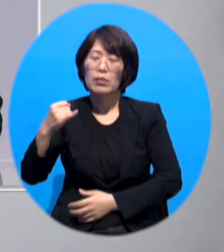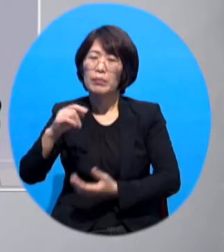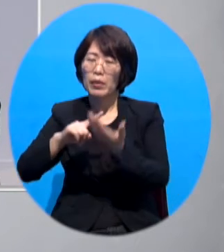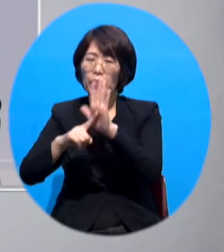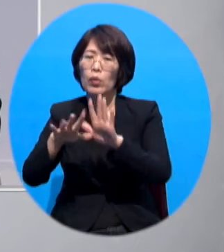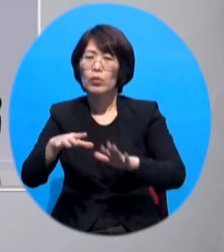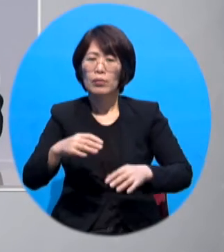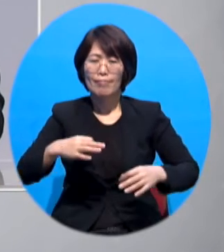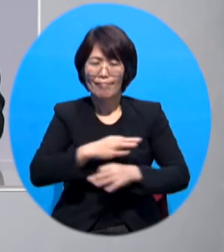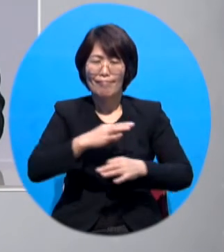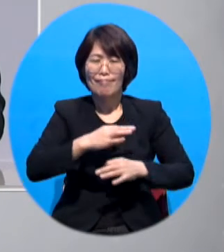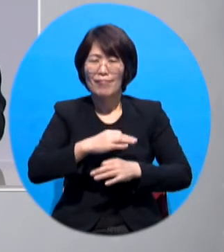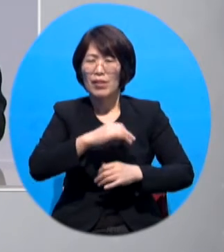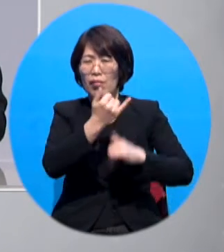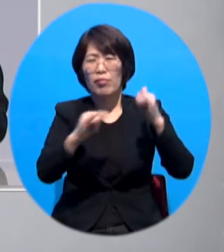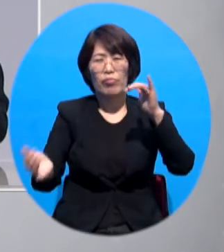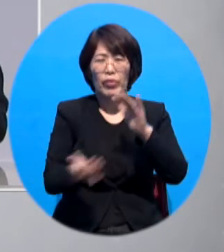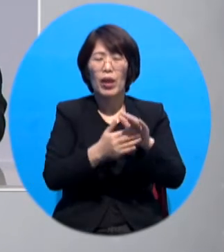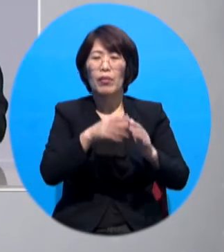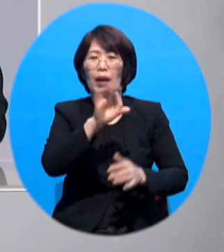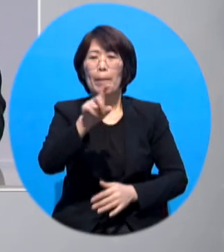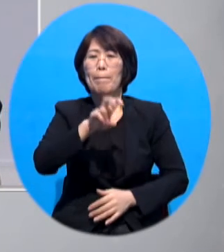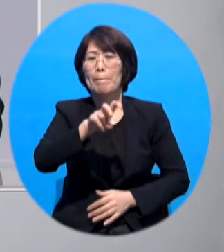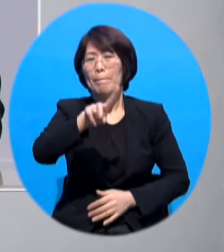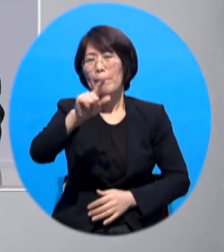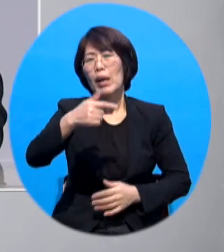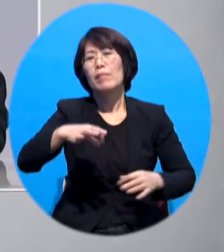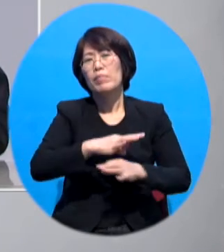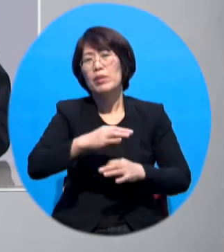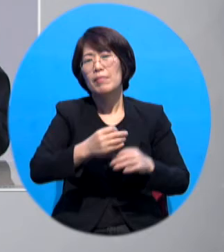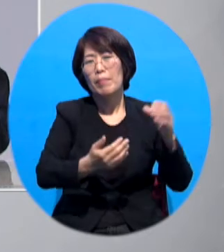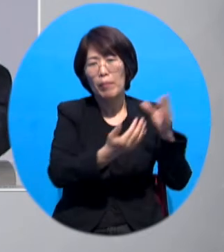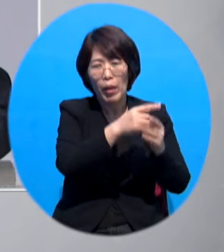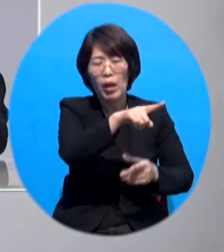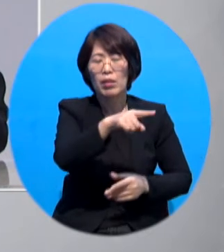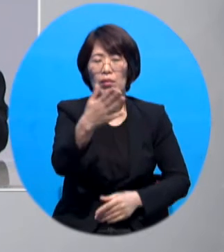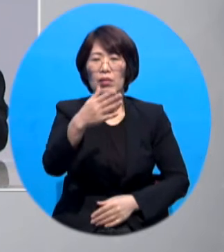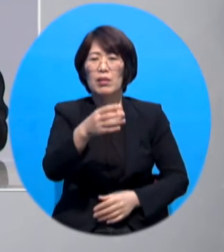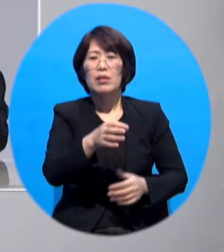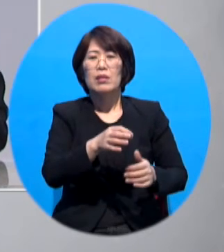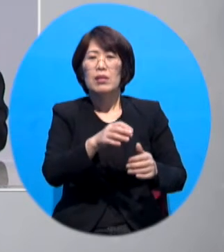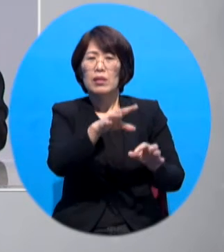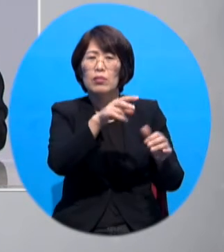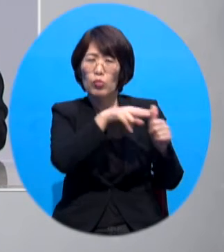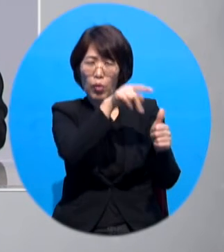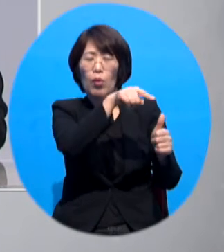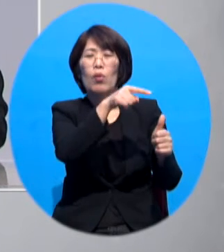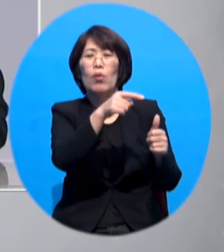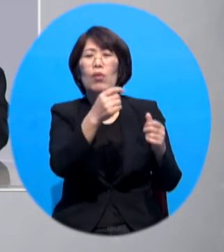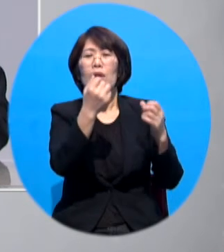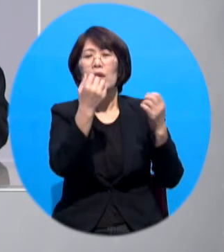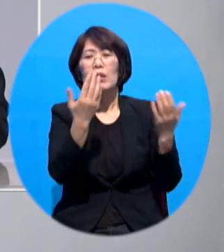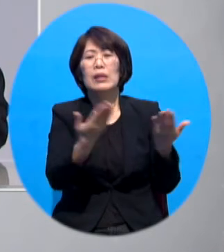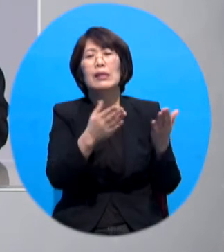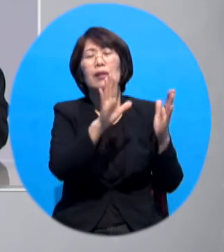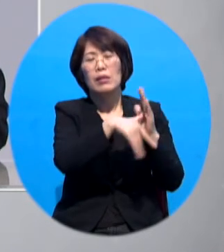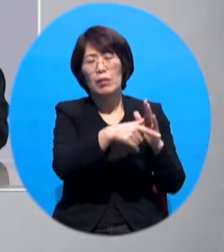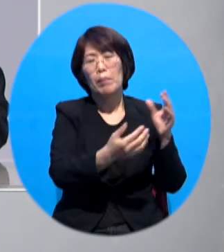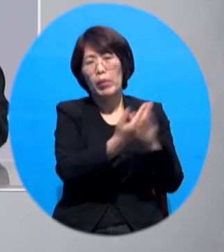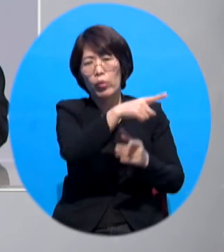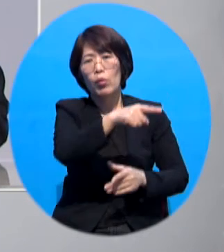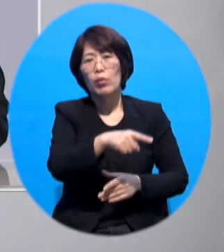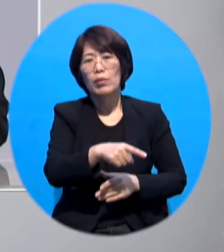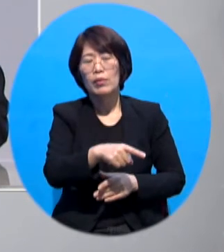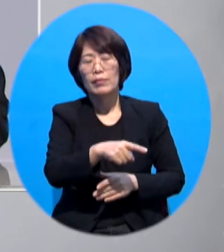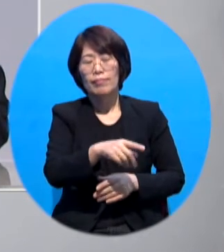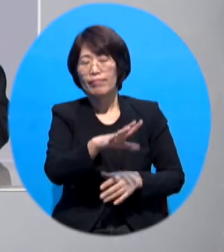비리 표본이라고 할 수 있는 암막 스크린 비리 사건도 본인이 재직시 에 발생한 사건 이거든요 저는 이 문제에 대해서 단호하게